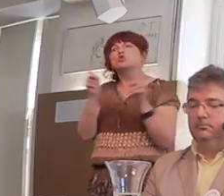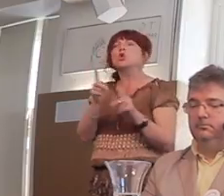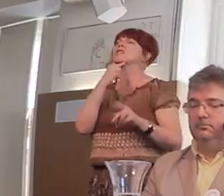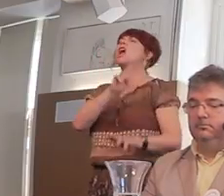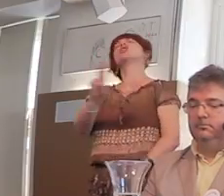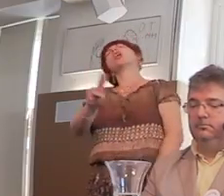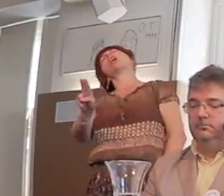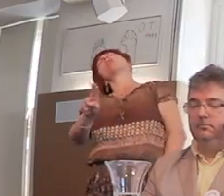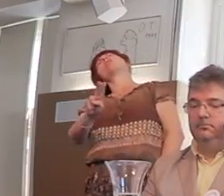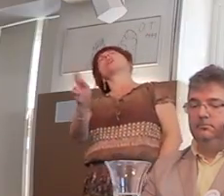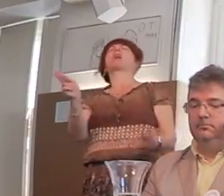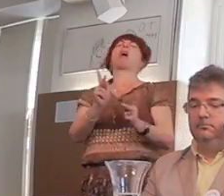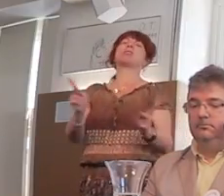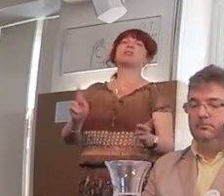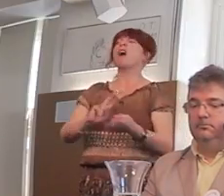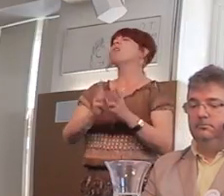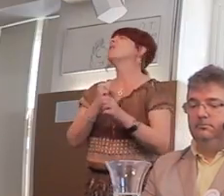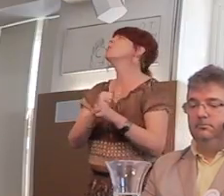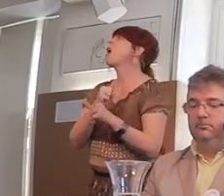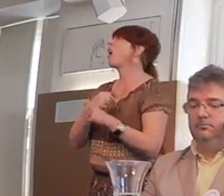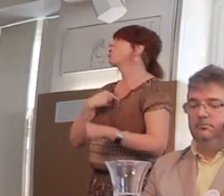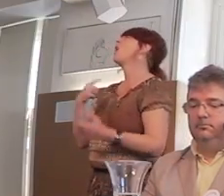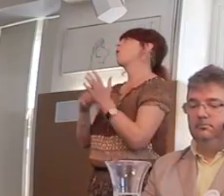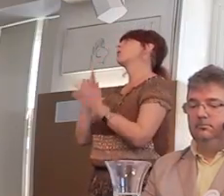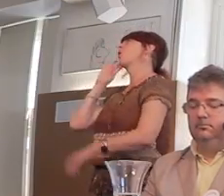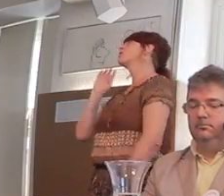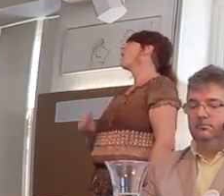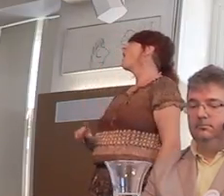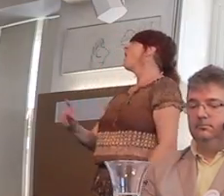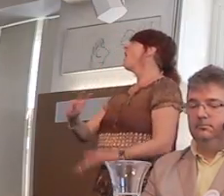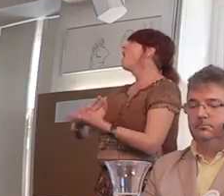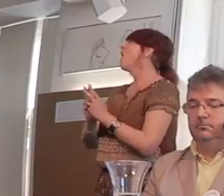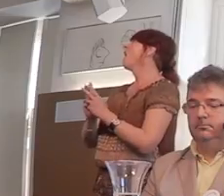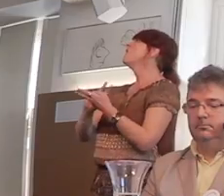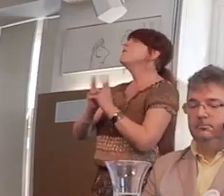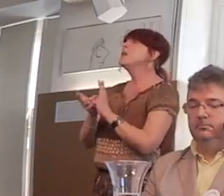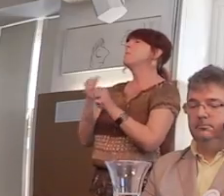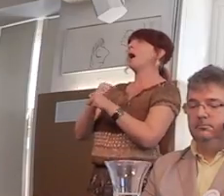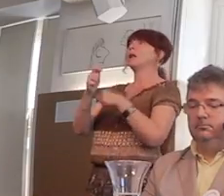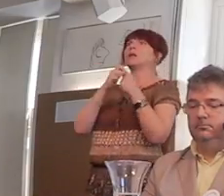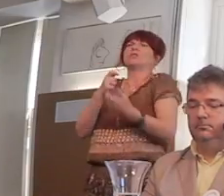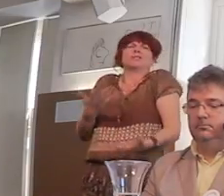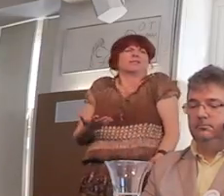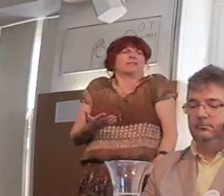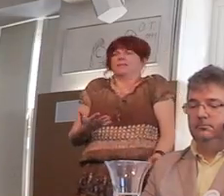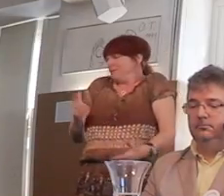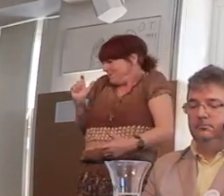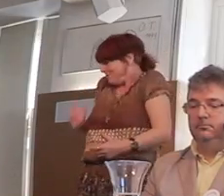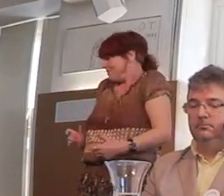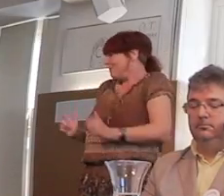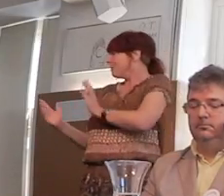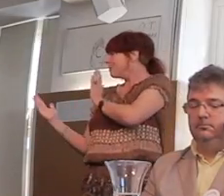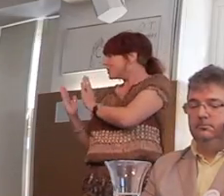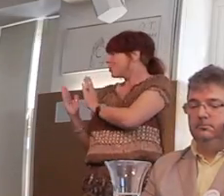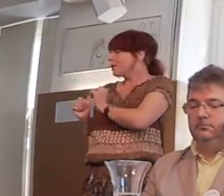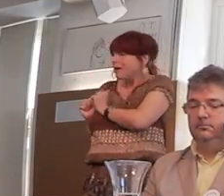das schon höre, ja, wie machen Sie denn das? Na, wie kommen Sie denn zu den Interviews? Naja, mit persönlicher Assistenz